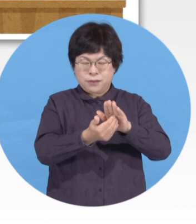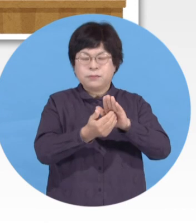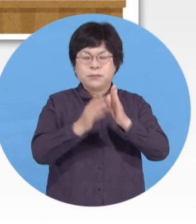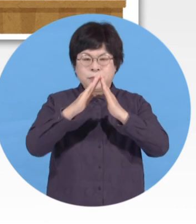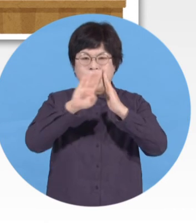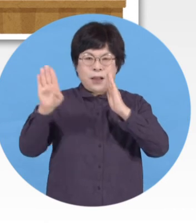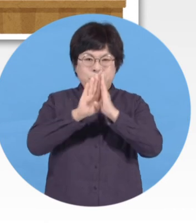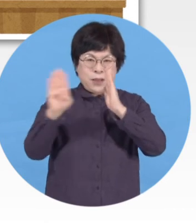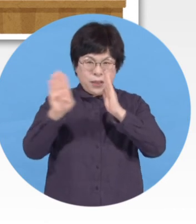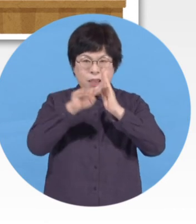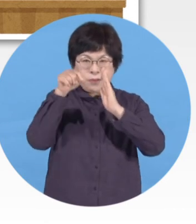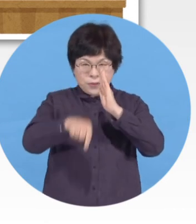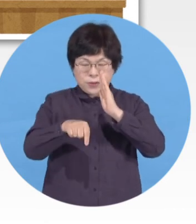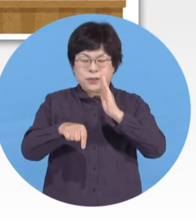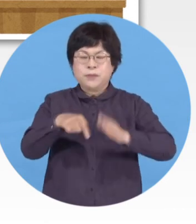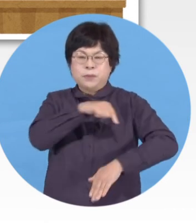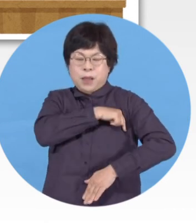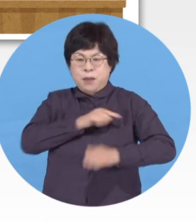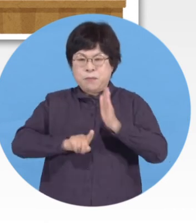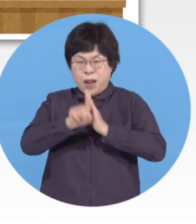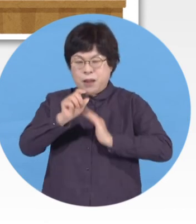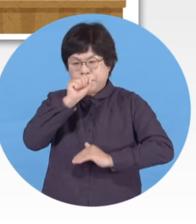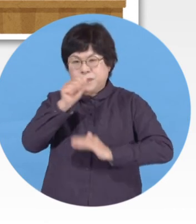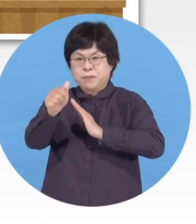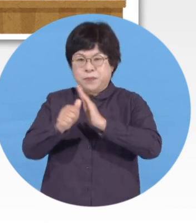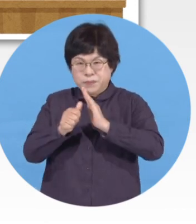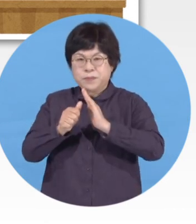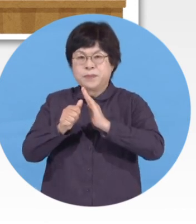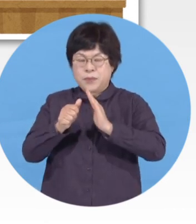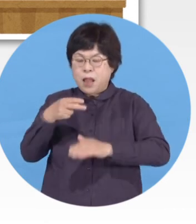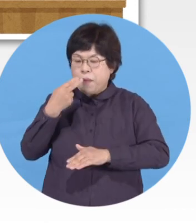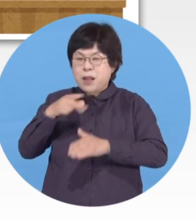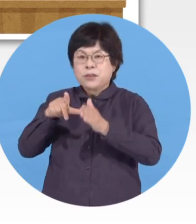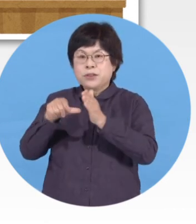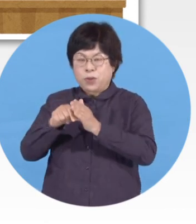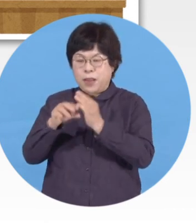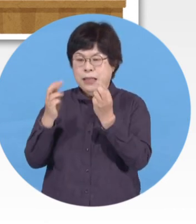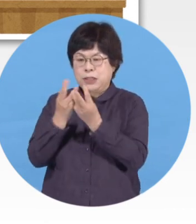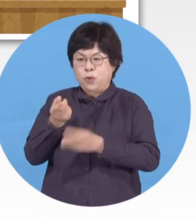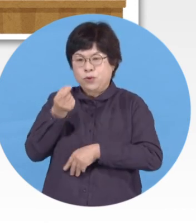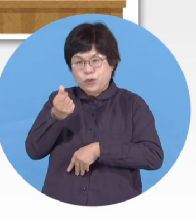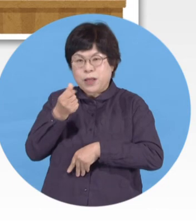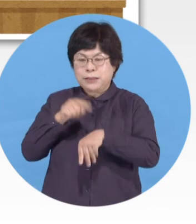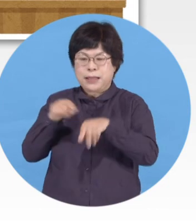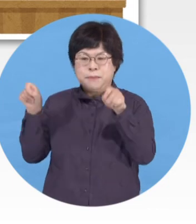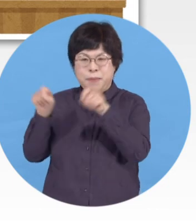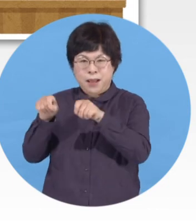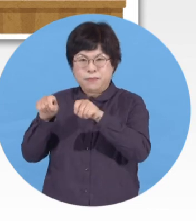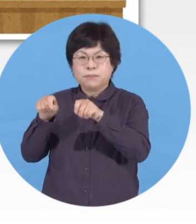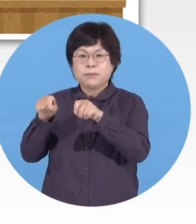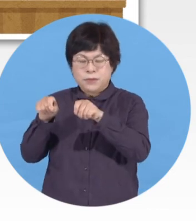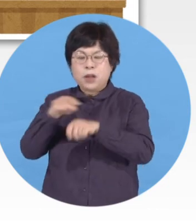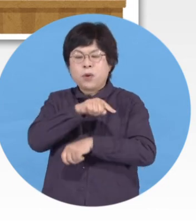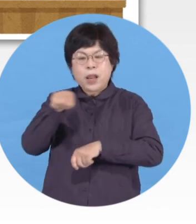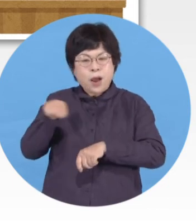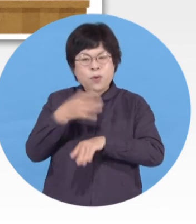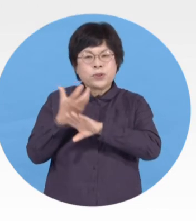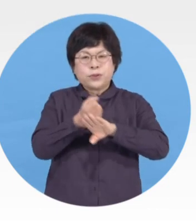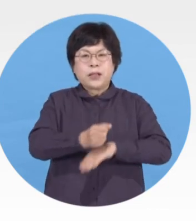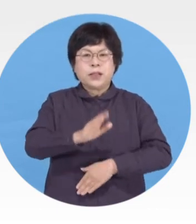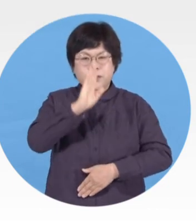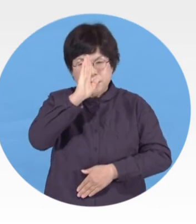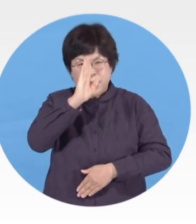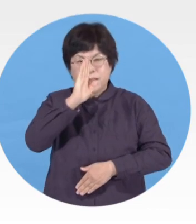気、発熱や風邪症状時の外出自粛、会食は少人数短時間で、これらを習慣にしましょう。